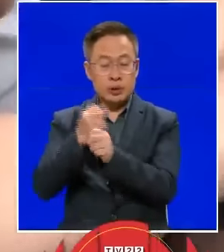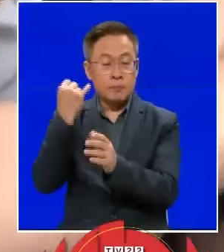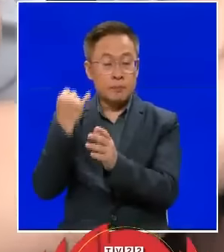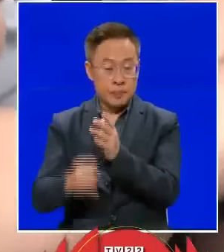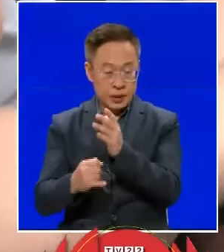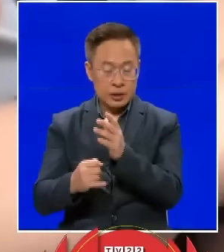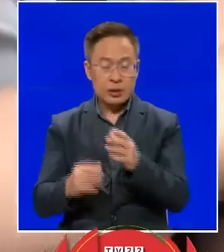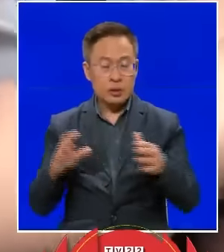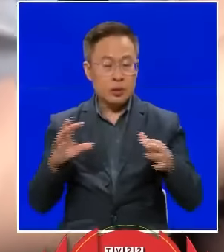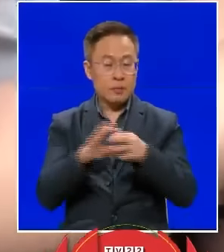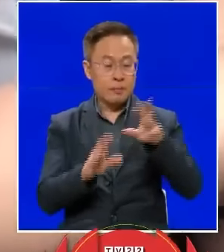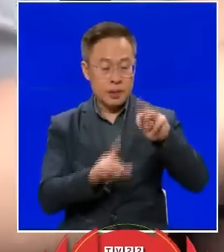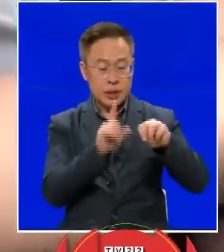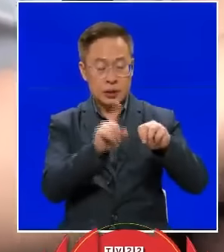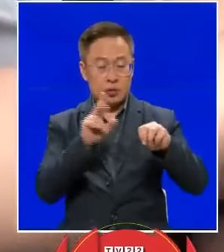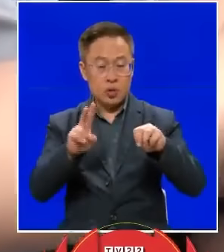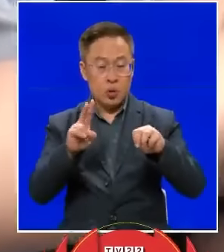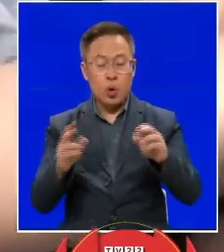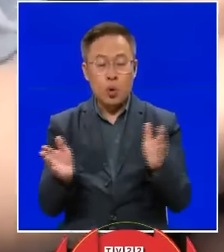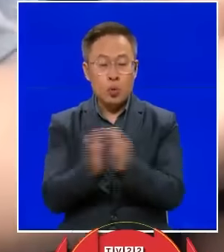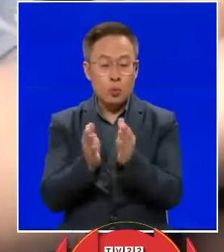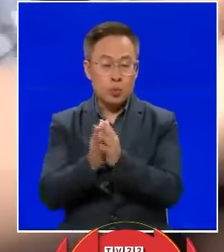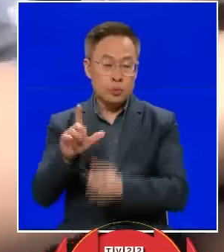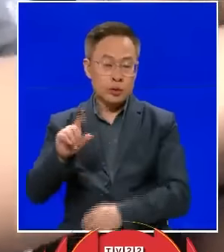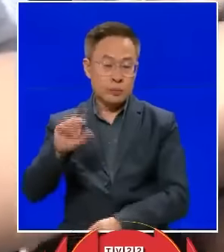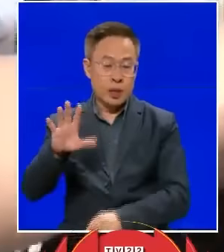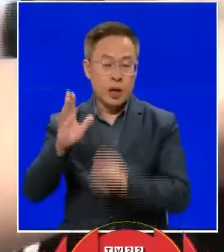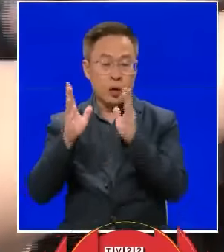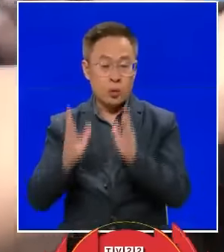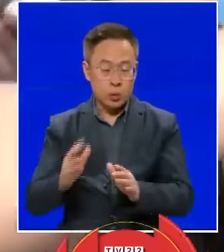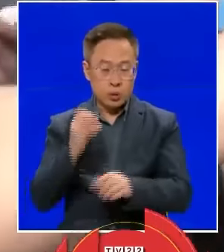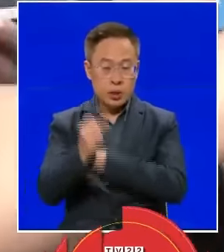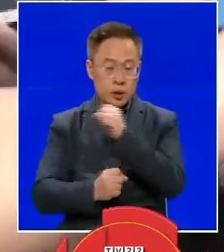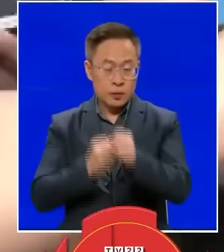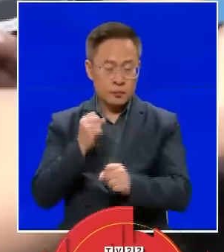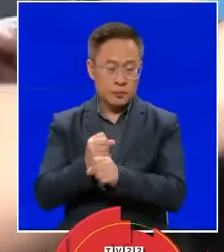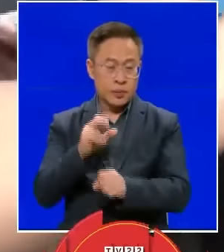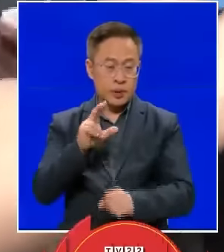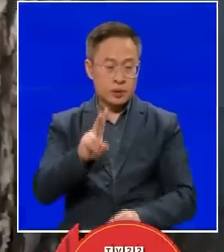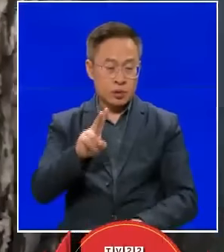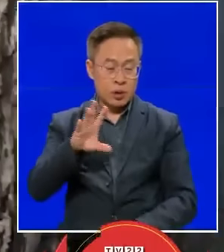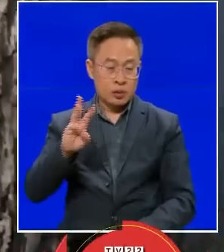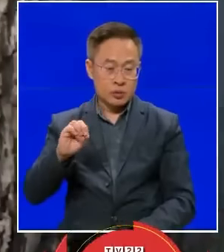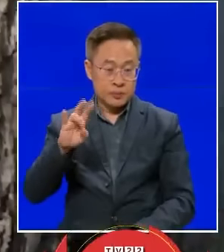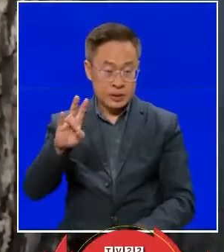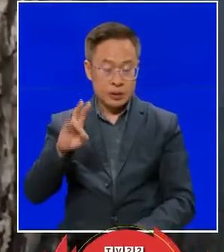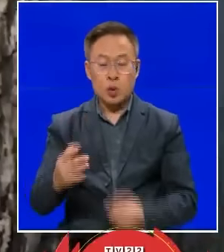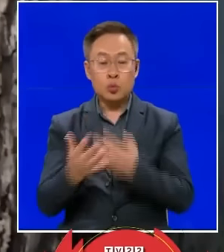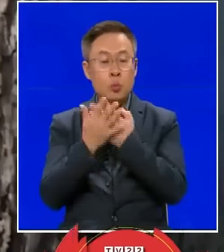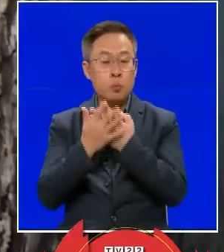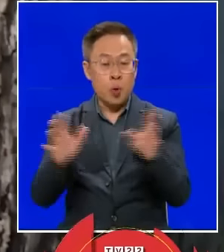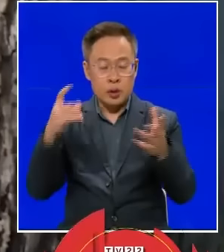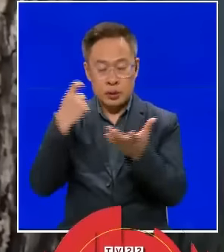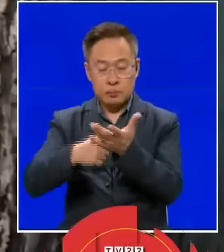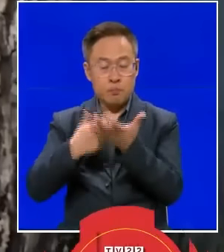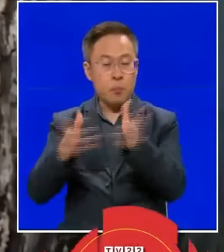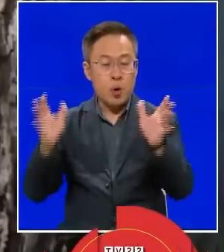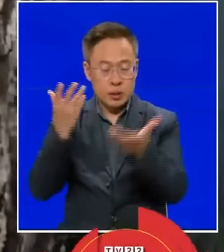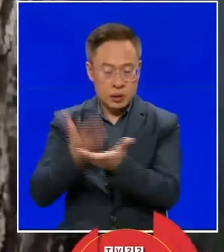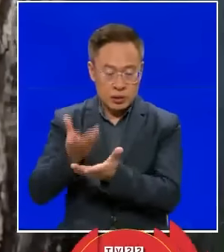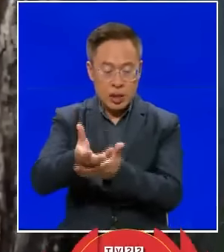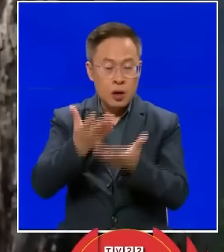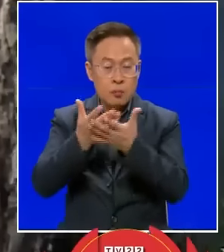มาตรา 112เกินกว่าครึ่งก็คือ 25คนปี 67ยังไม่มีผู้ต้องขังได้รับอนุญาตให้ประกันตัวจากศาลต่อ